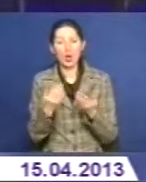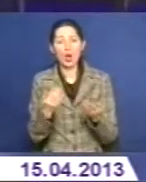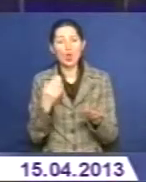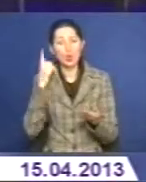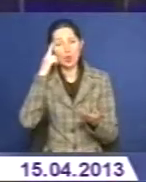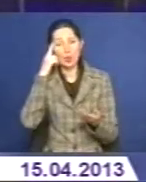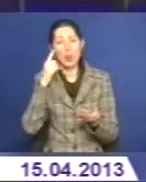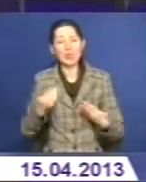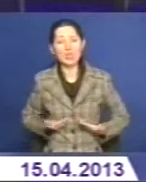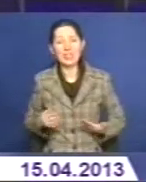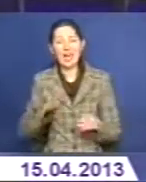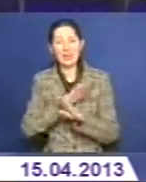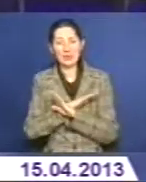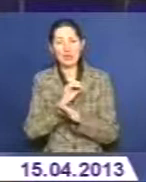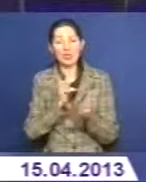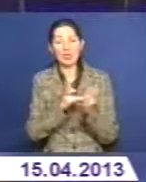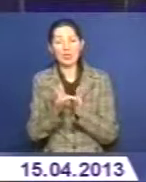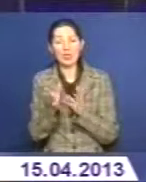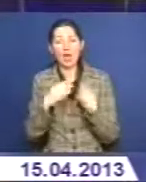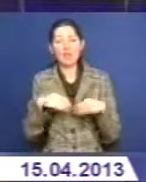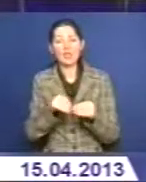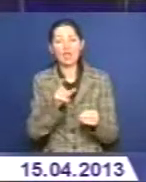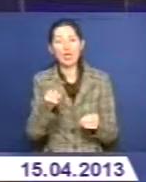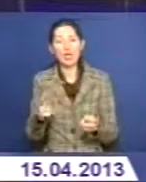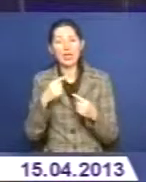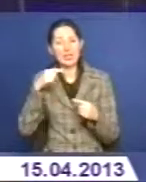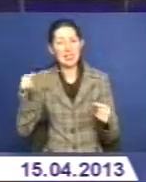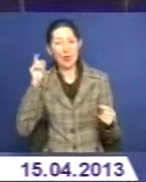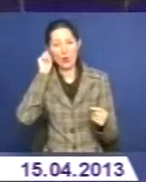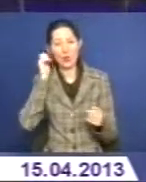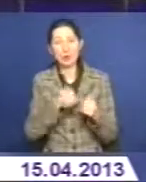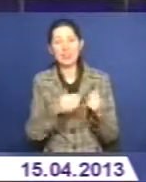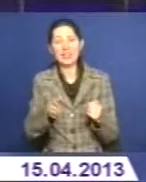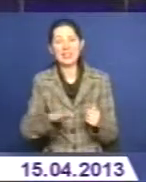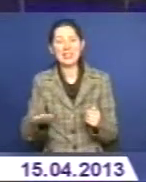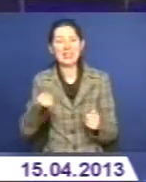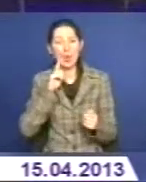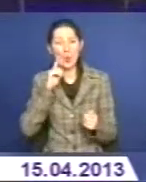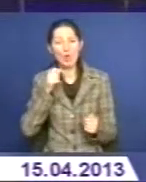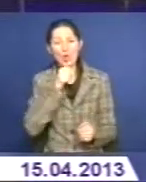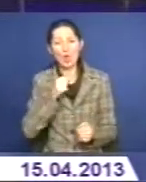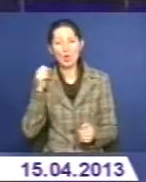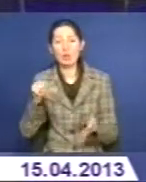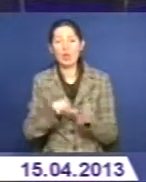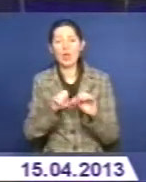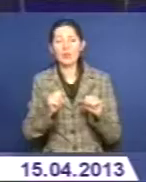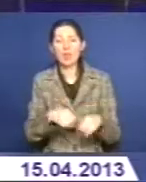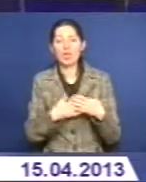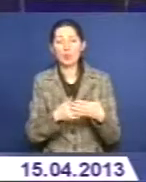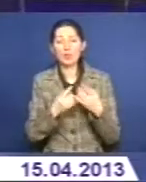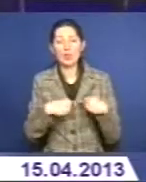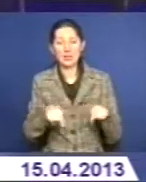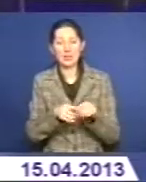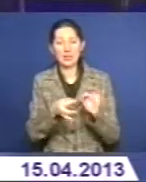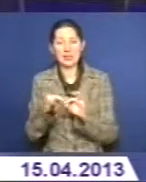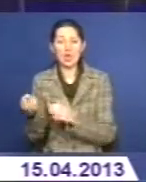Ісуса Христа об'єднали вірян різного віку. Серед них діти, молодь, дорослі, представники влади та громадських організацій. Детальніше у